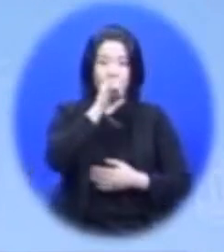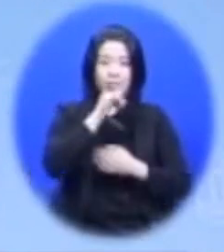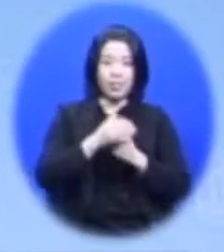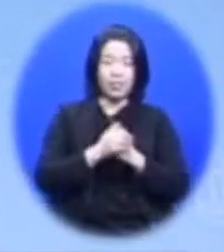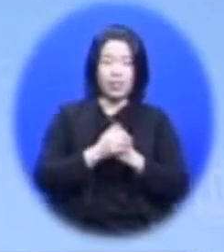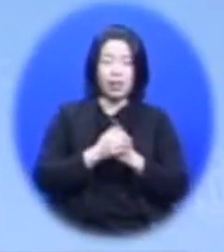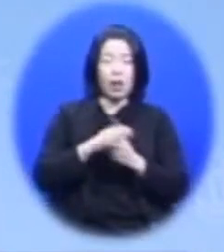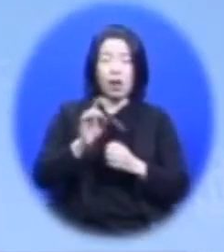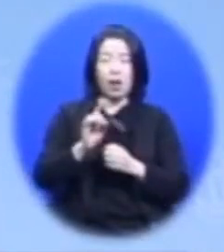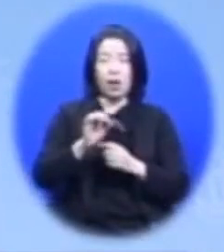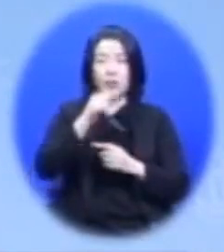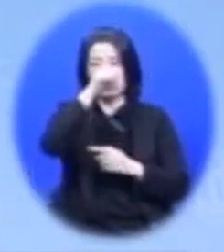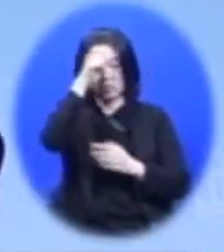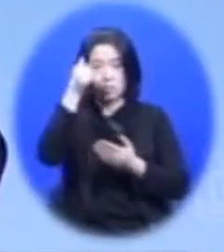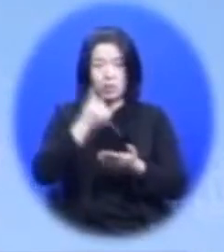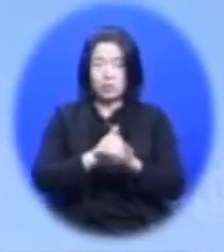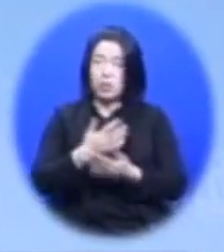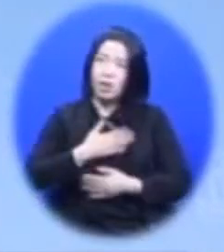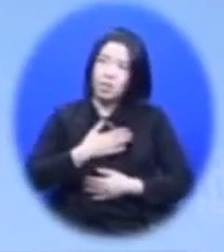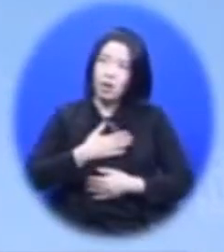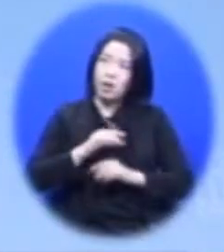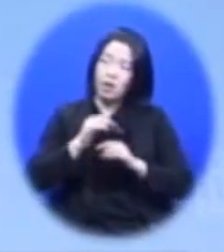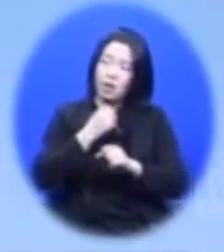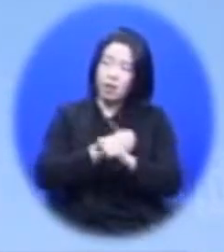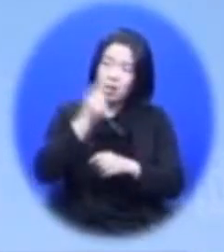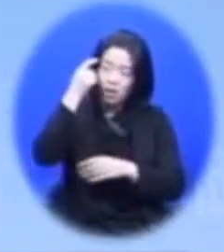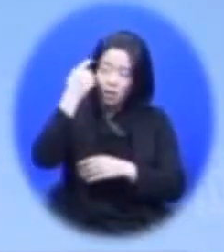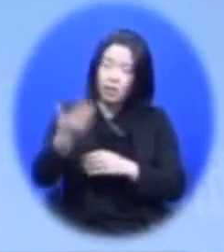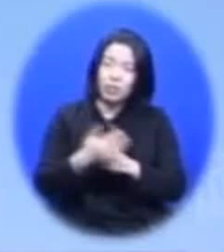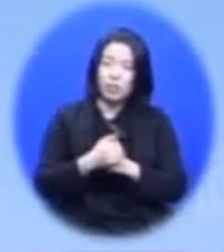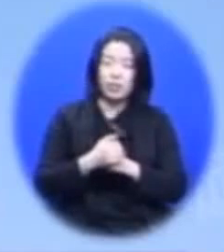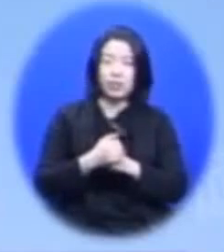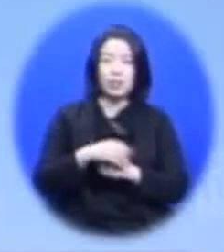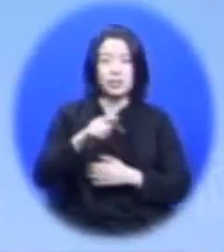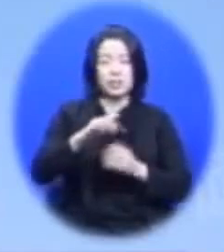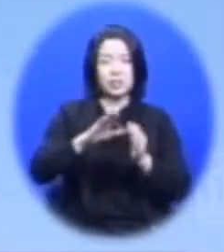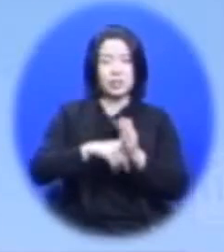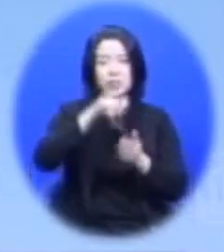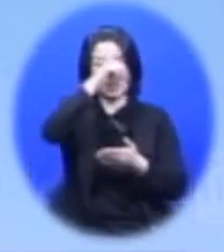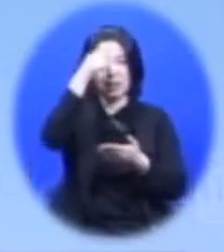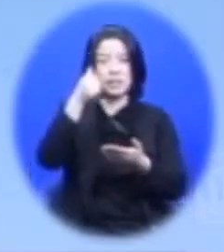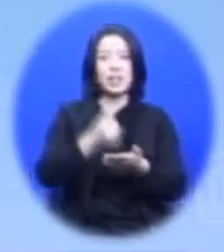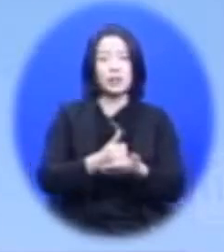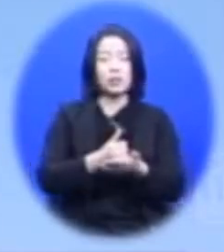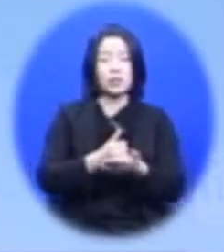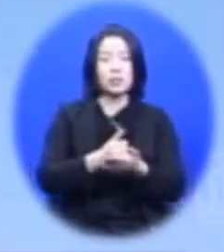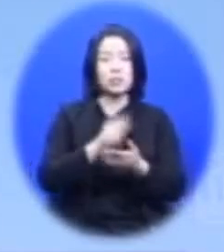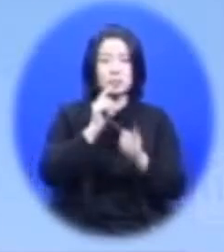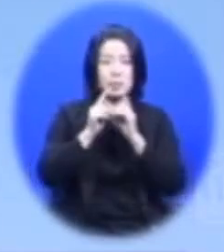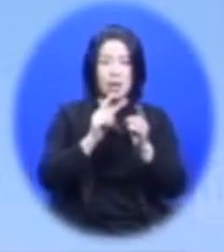아니 장로님 내가 해야 되나요? 그때 그 장로님께서